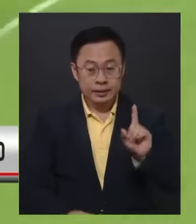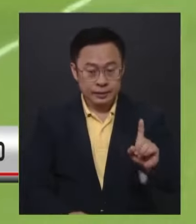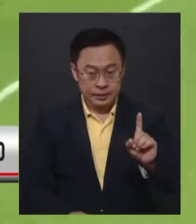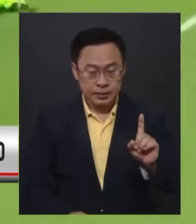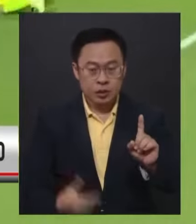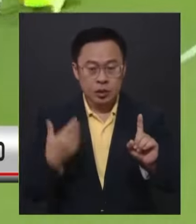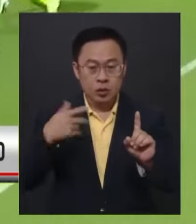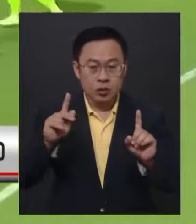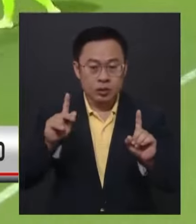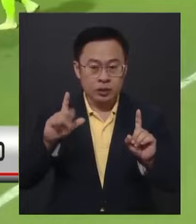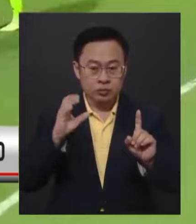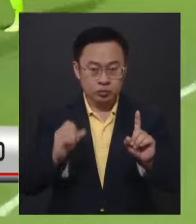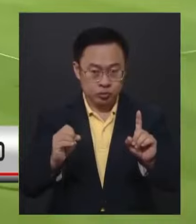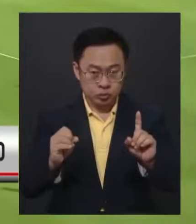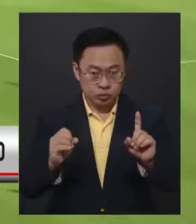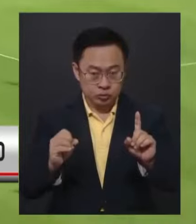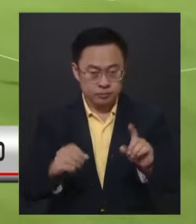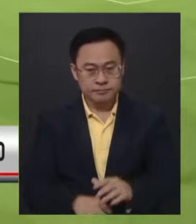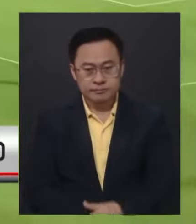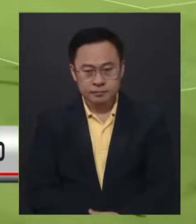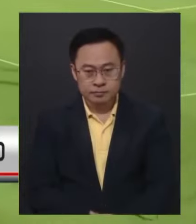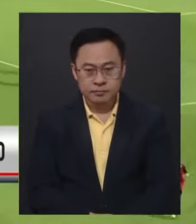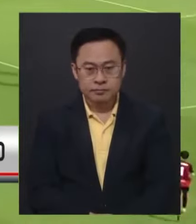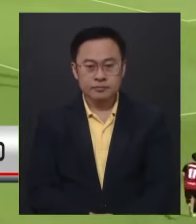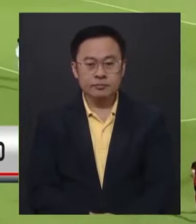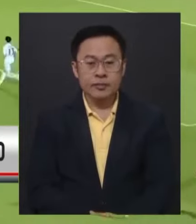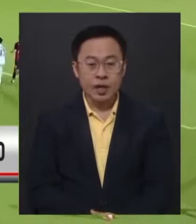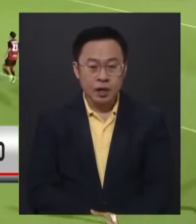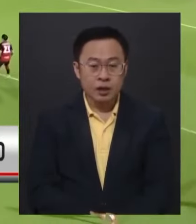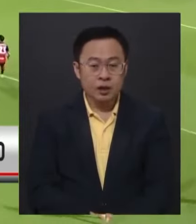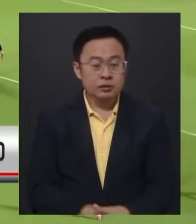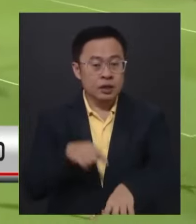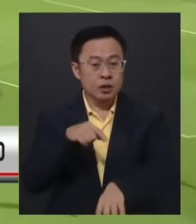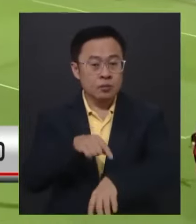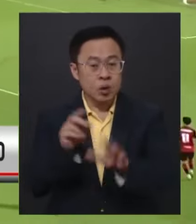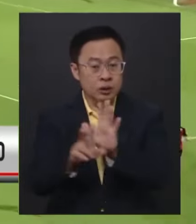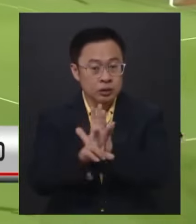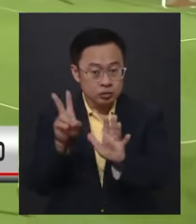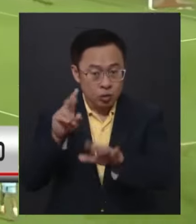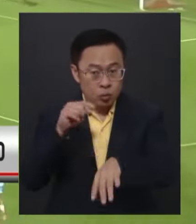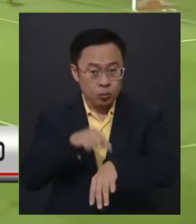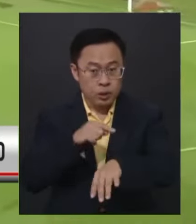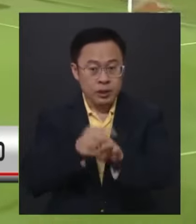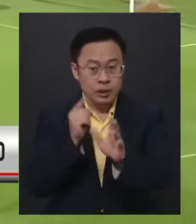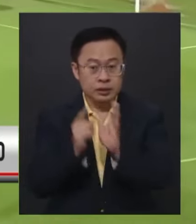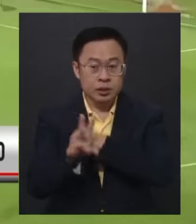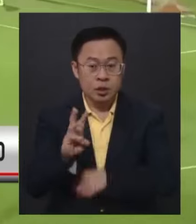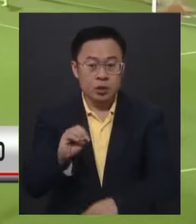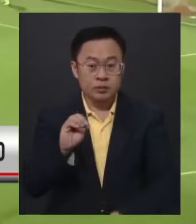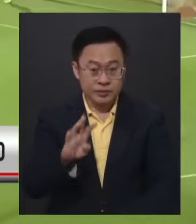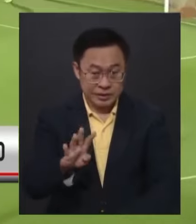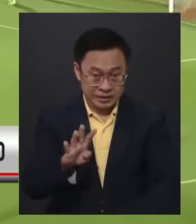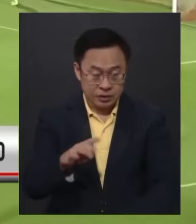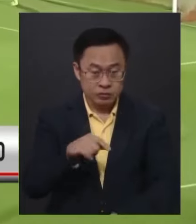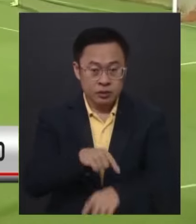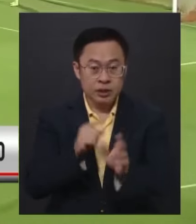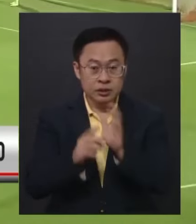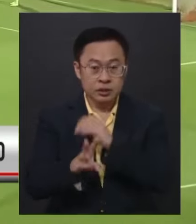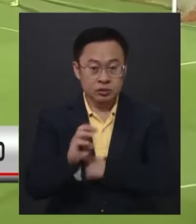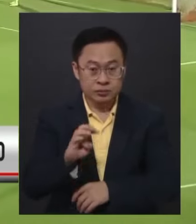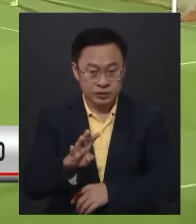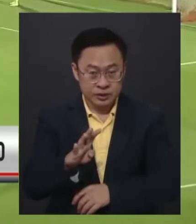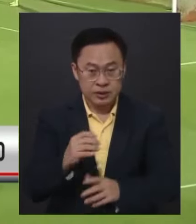าลูกนี้เบียดเสาเข้าไปเลยครับโอ้ยิงดีมากนะครับหลังจากนั้นครึ่งหลังครับนาที64ครับปุรเชษฐ์ทอดสนิทโดนทำฟาวในก